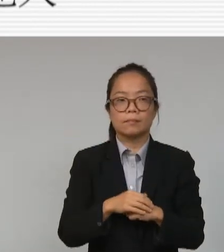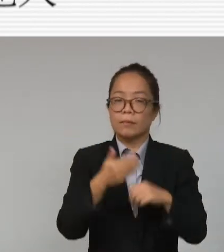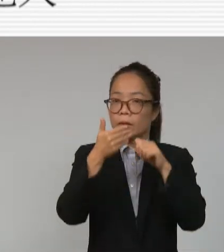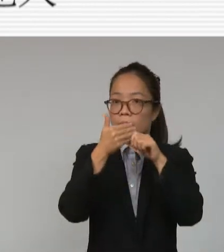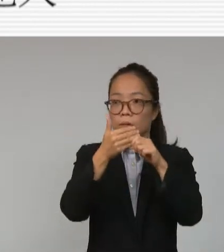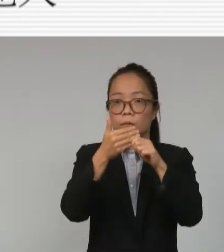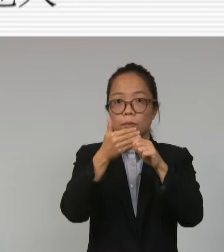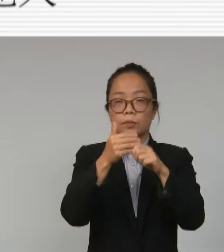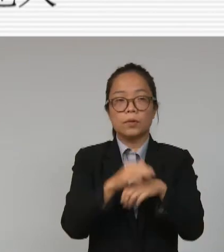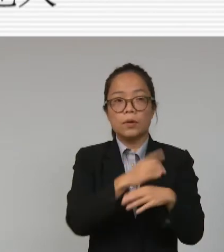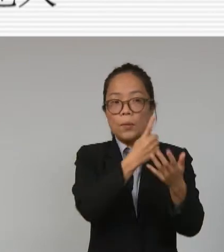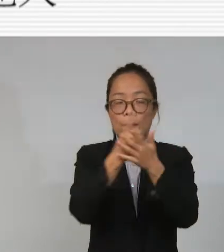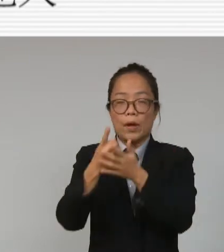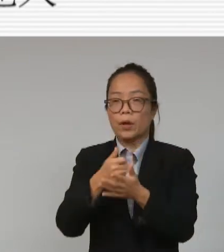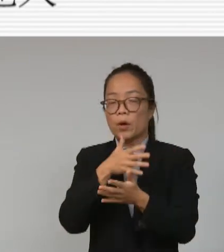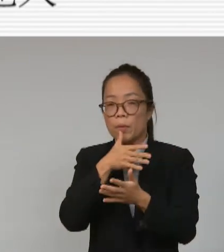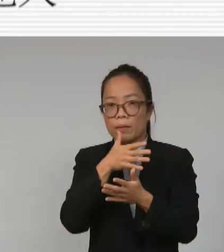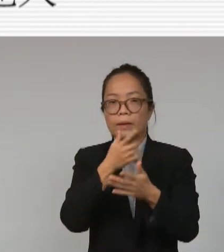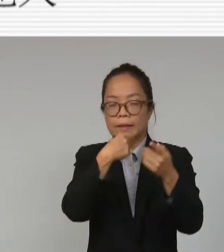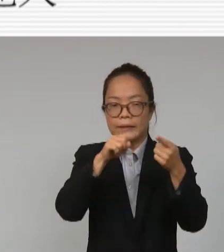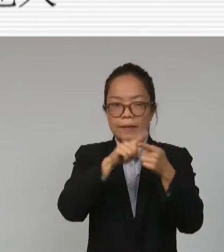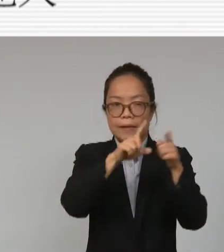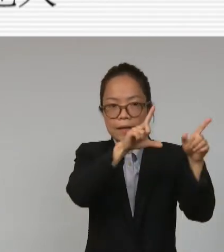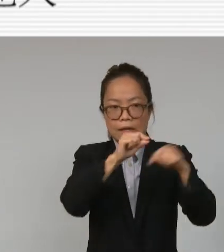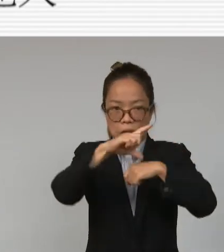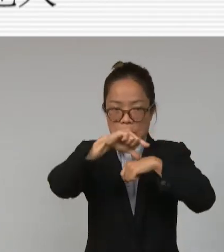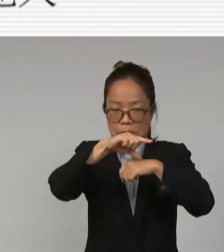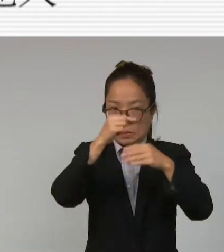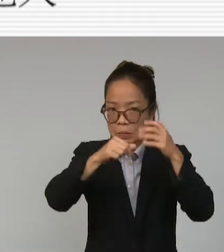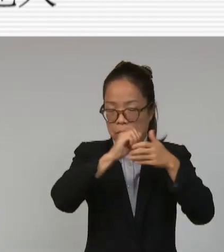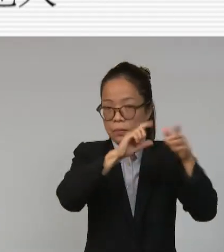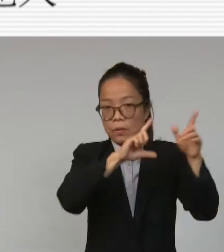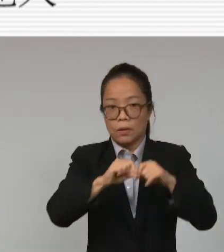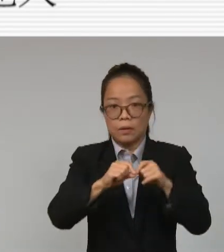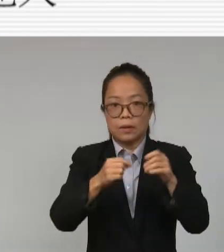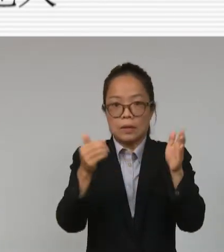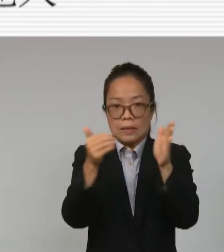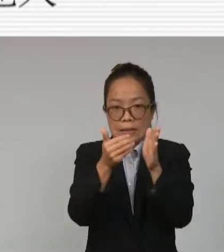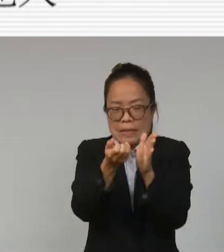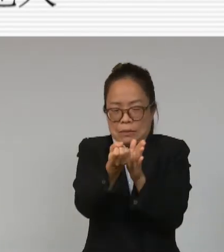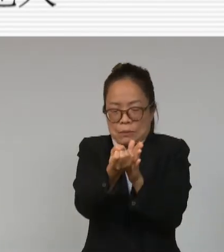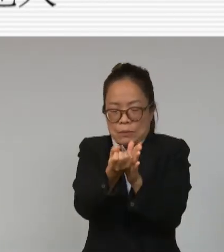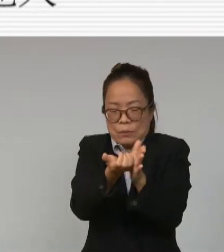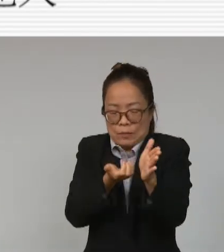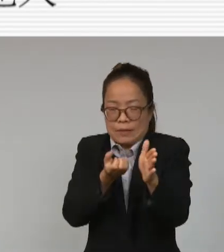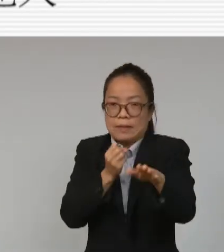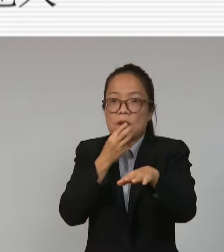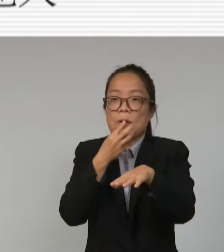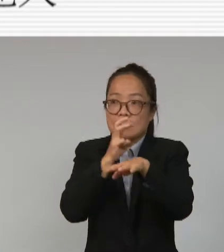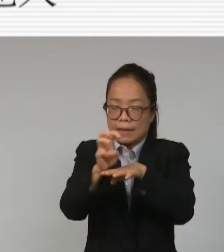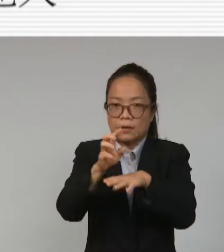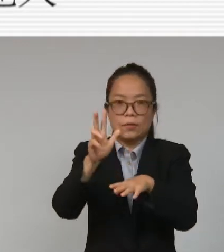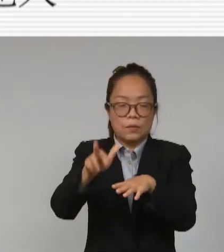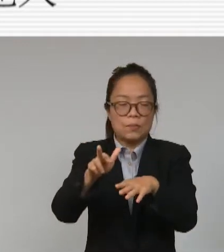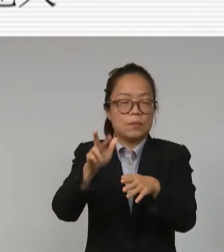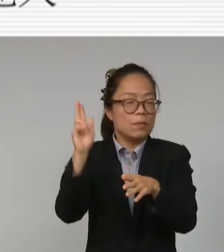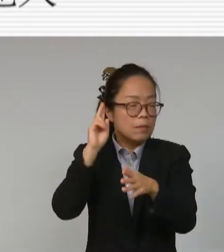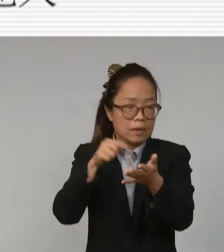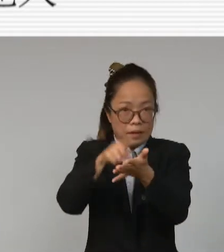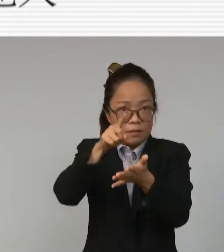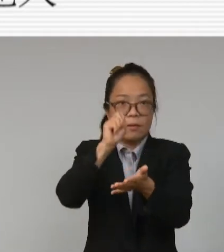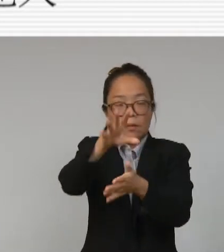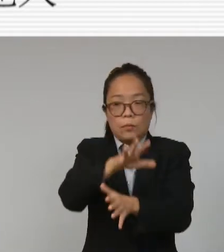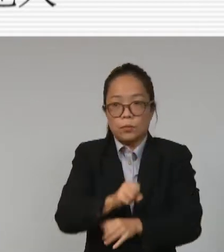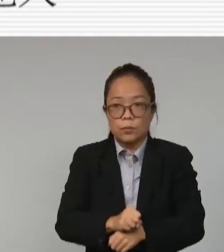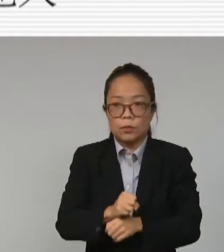九、每位发言请依所分配时间，在结束前30秒会按铃一声提醒，